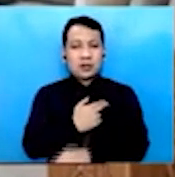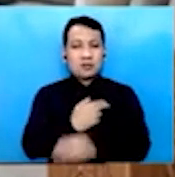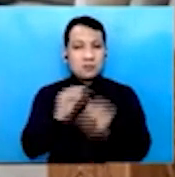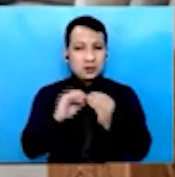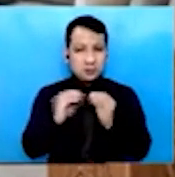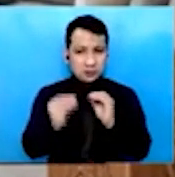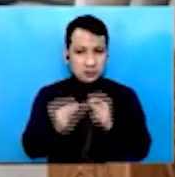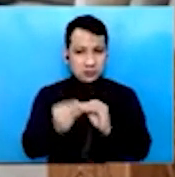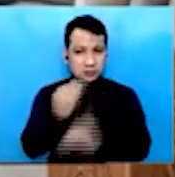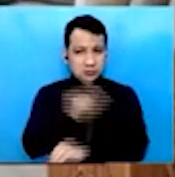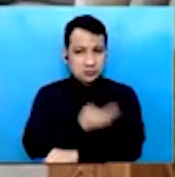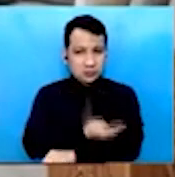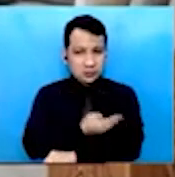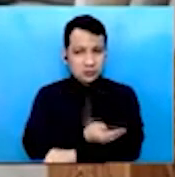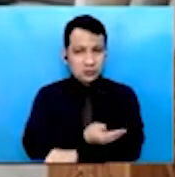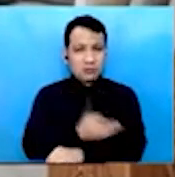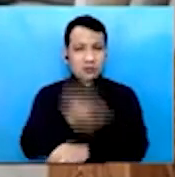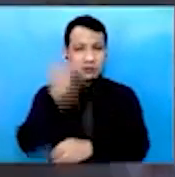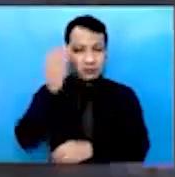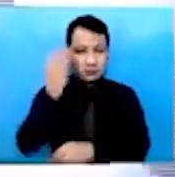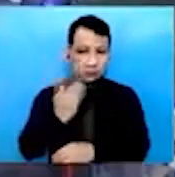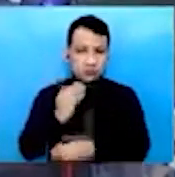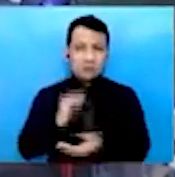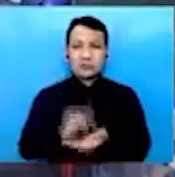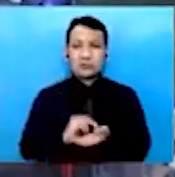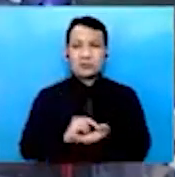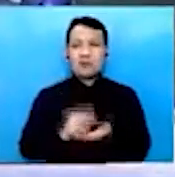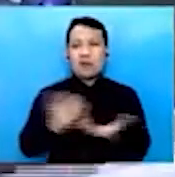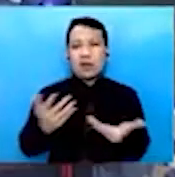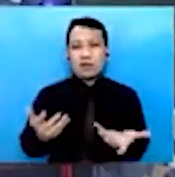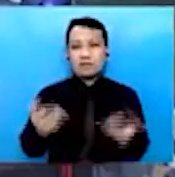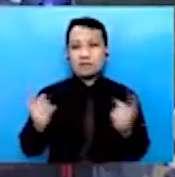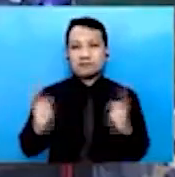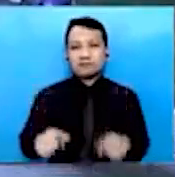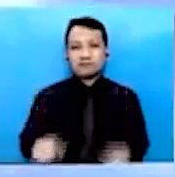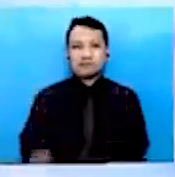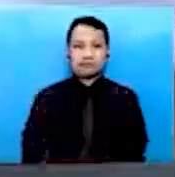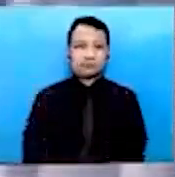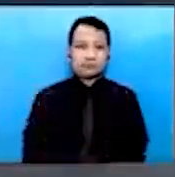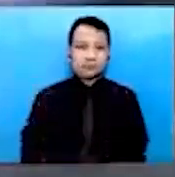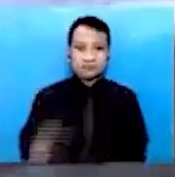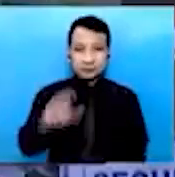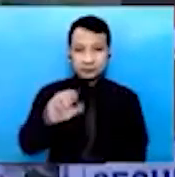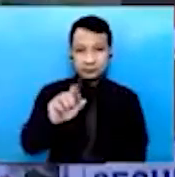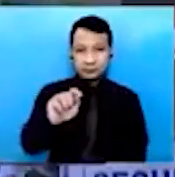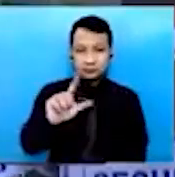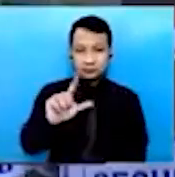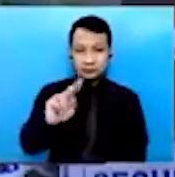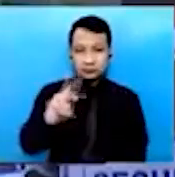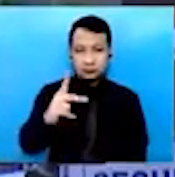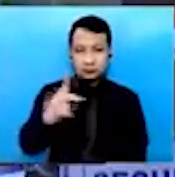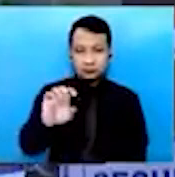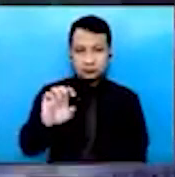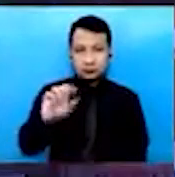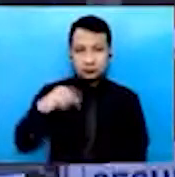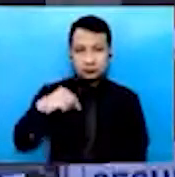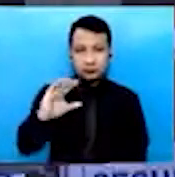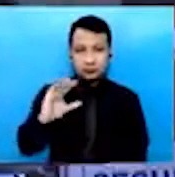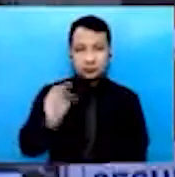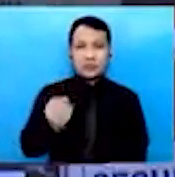beds. Pagkulang ang nurses, wala tayong magagawa. Sa St. Luke's Medical Center sa Quezon City,